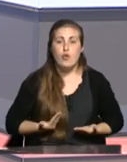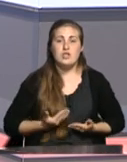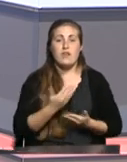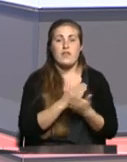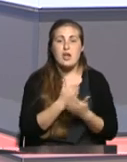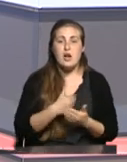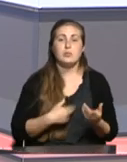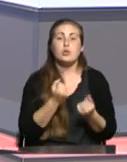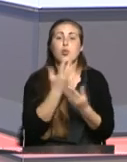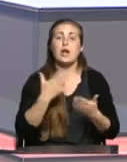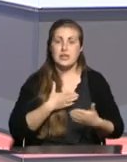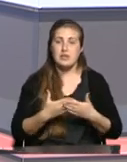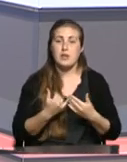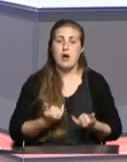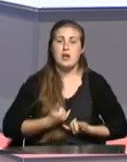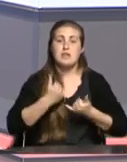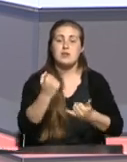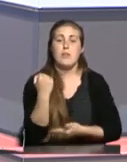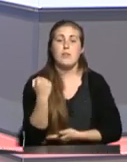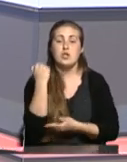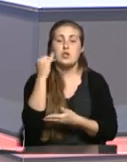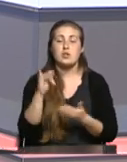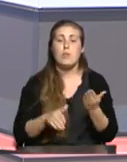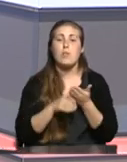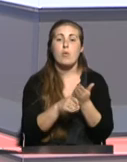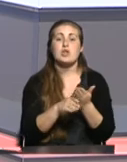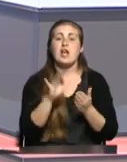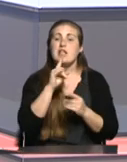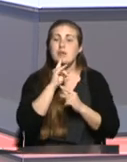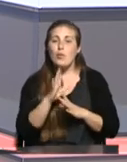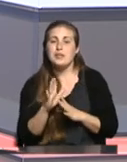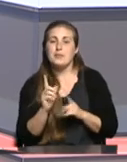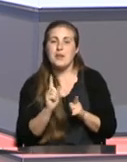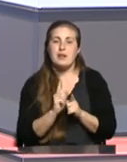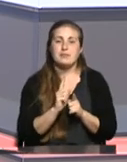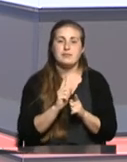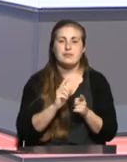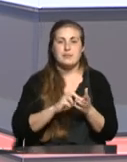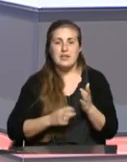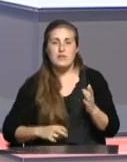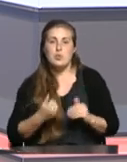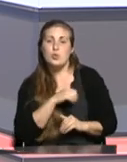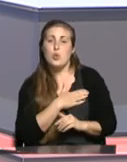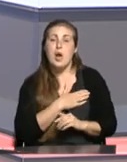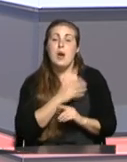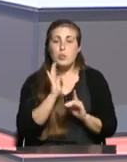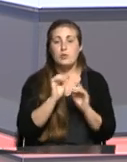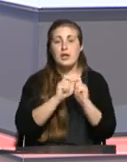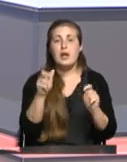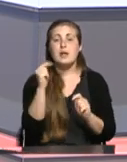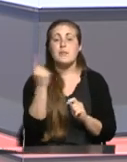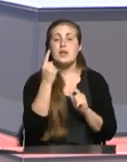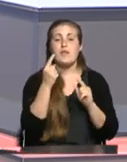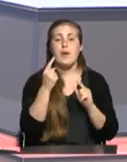оказывается помощь и поддержка но не будем кривить душой говорить как о ночь на самом деле значит первое надо всем